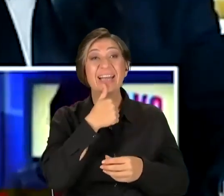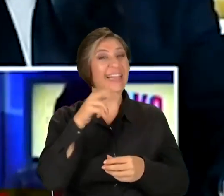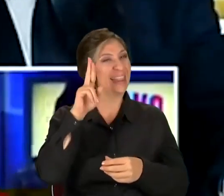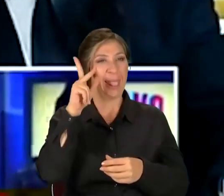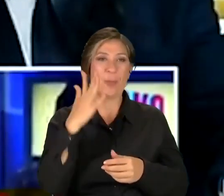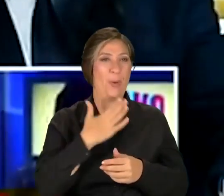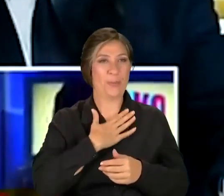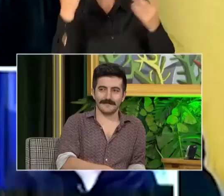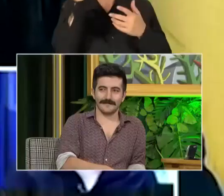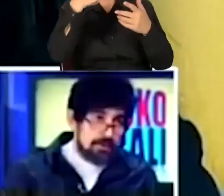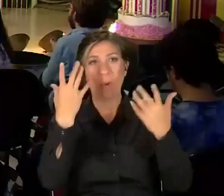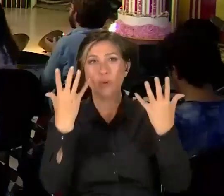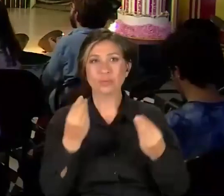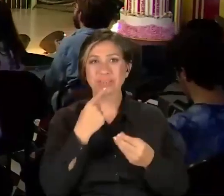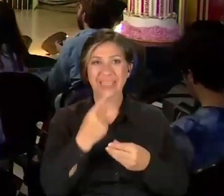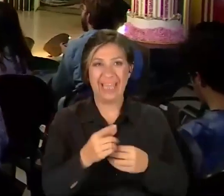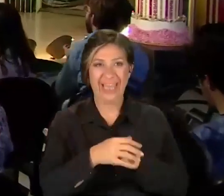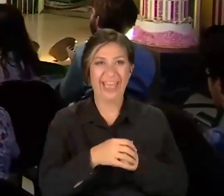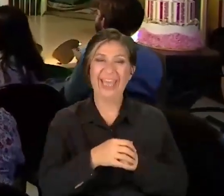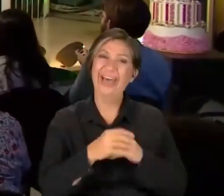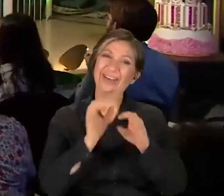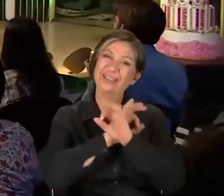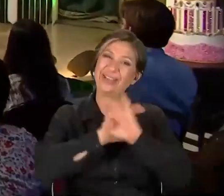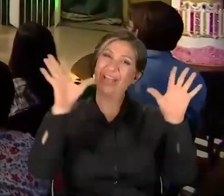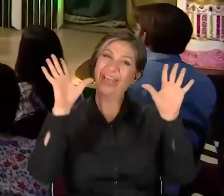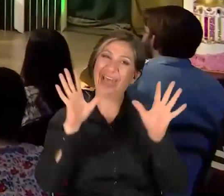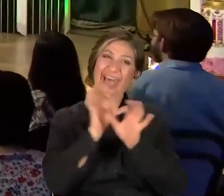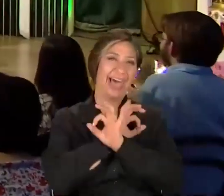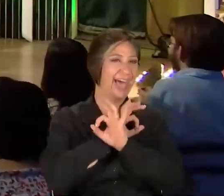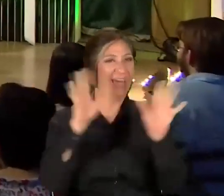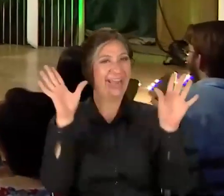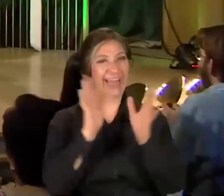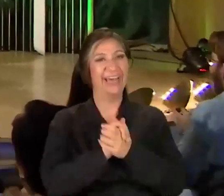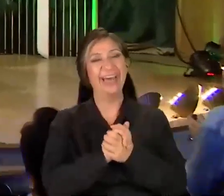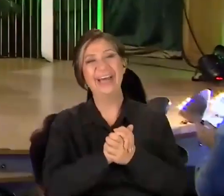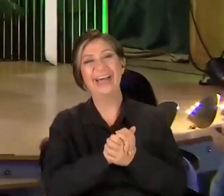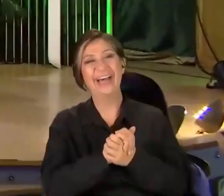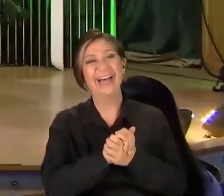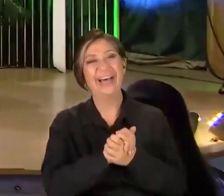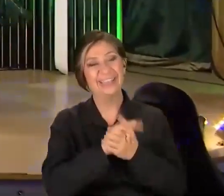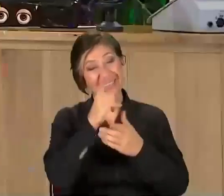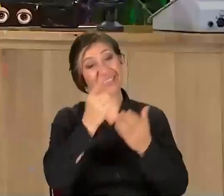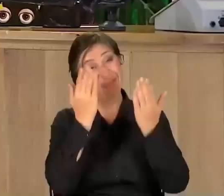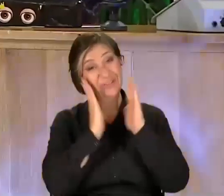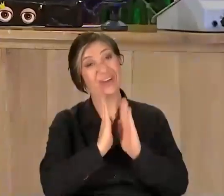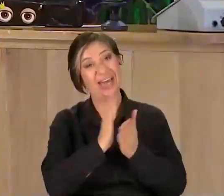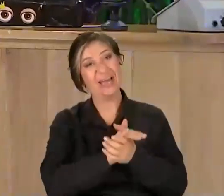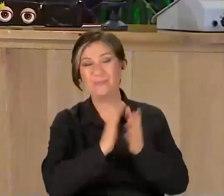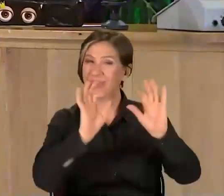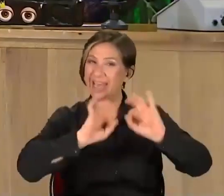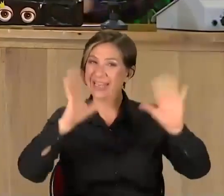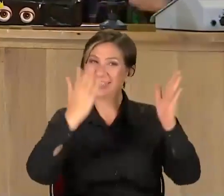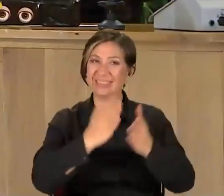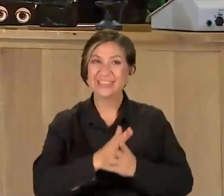erkekler tanımıyorum. Vay of! Of! Müthiş! Sayenize. Müthiş bir tane